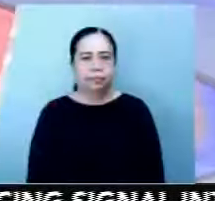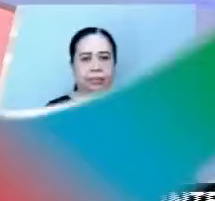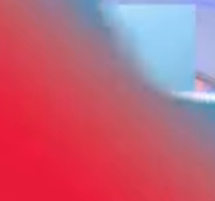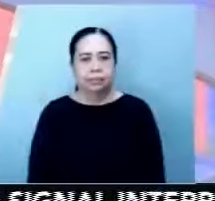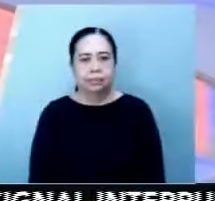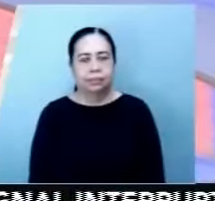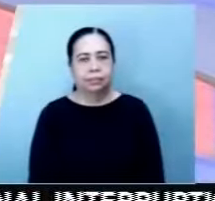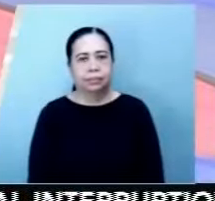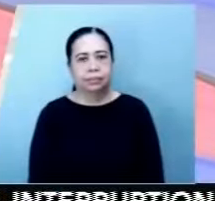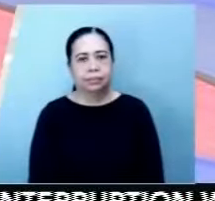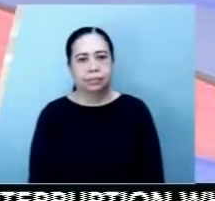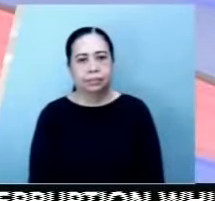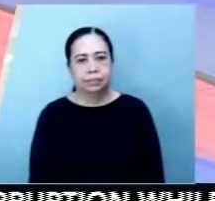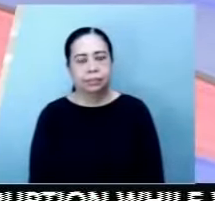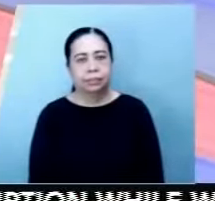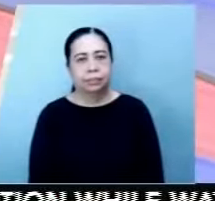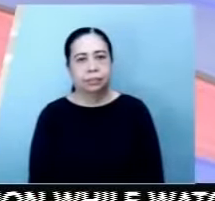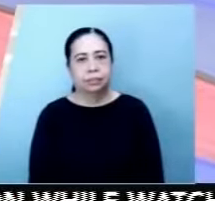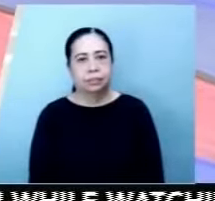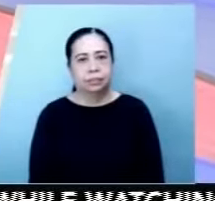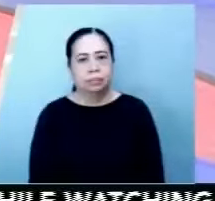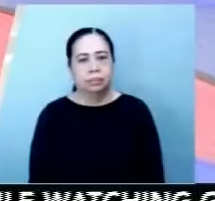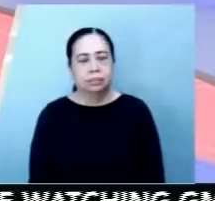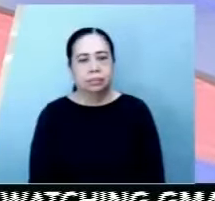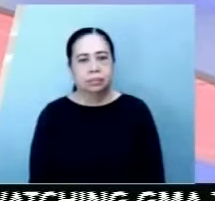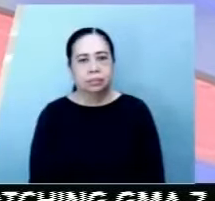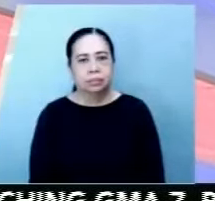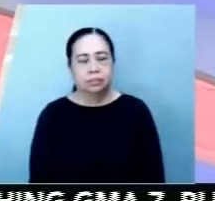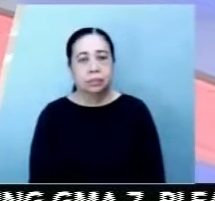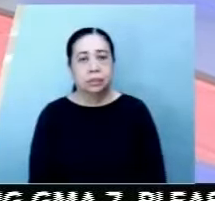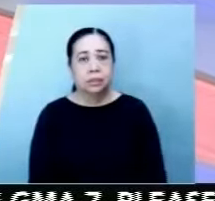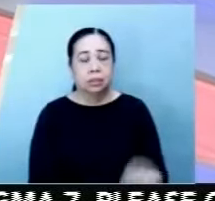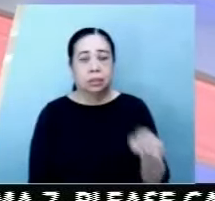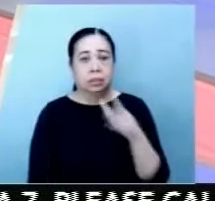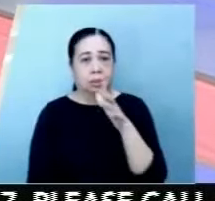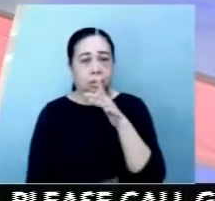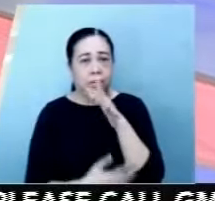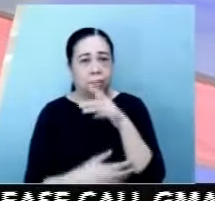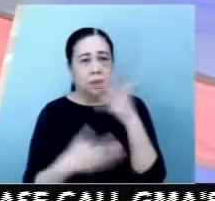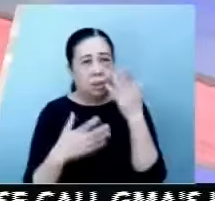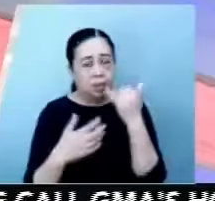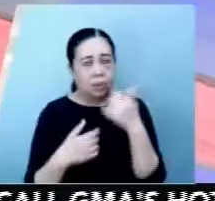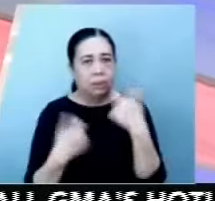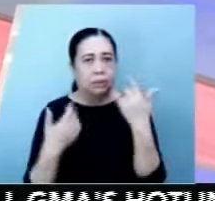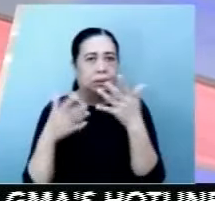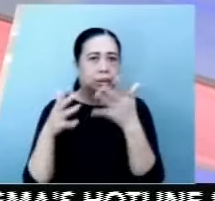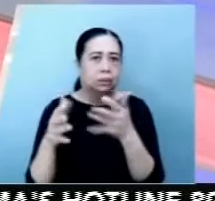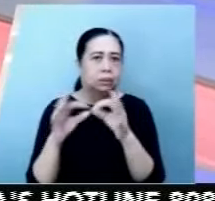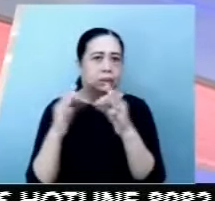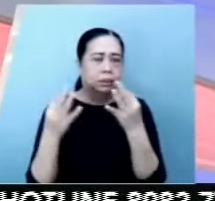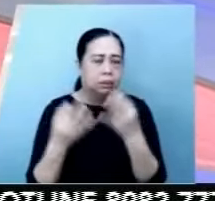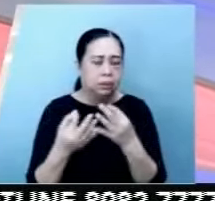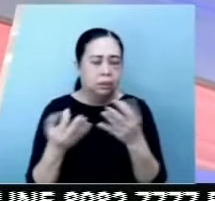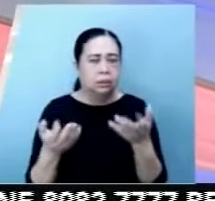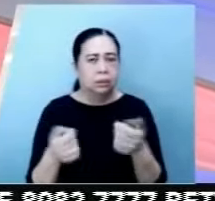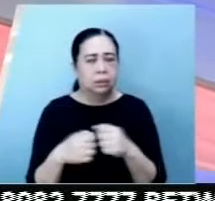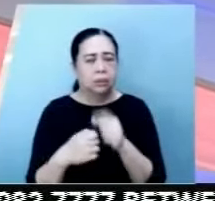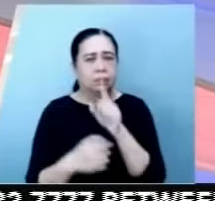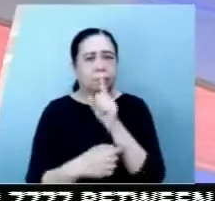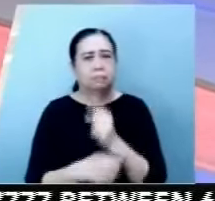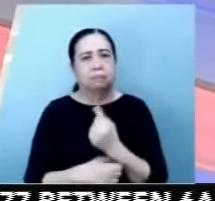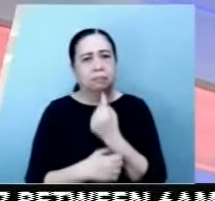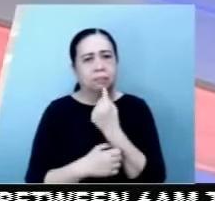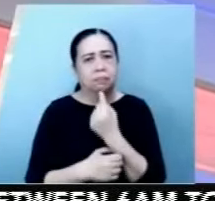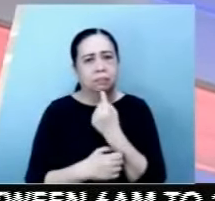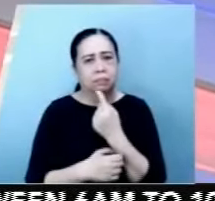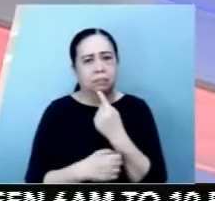lahat. Tila nanlabo ang mundo ng isang ina matapos iwan ng kanyang pamilya. Pero bukod sa pangungulila, halos wala na